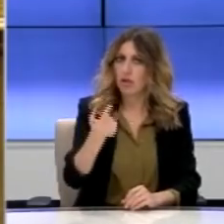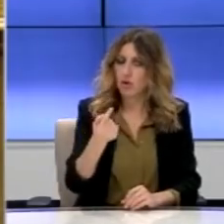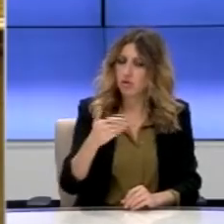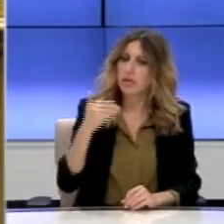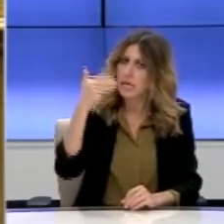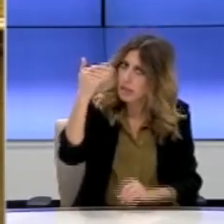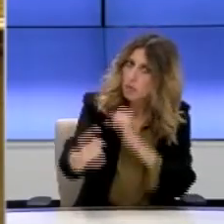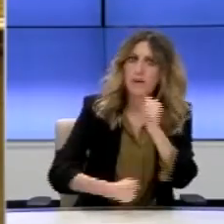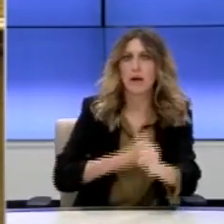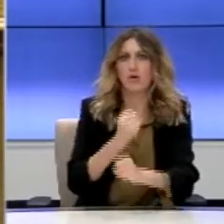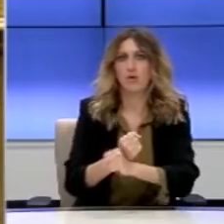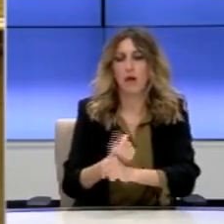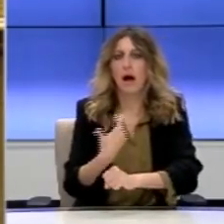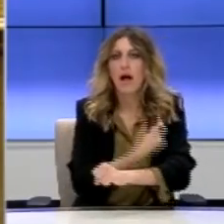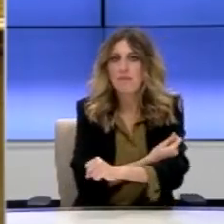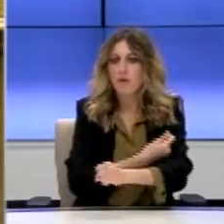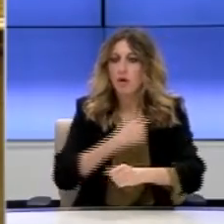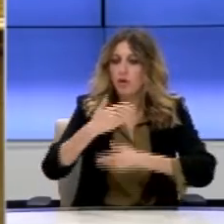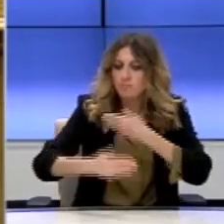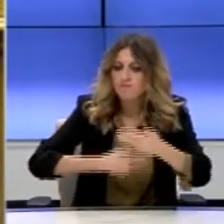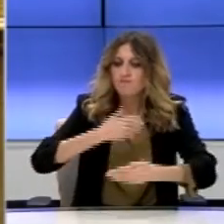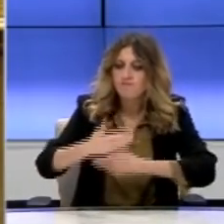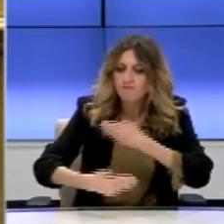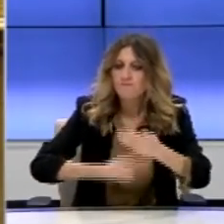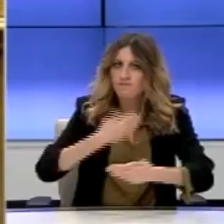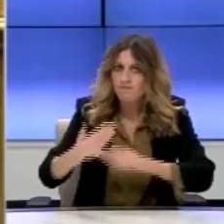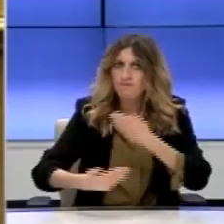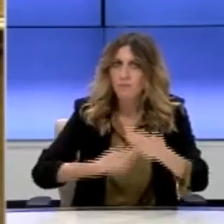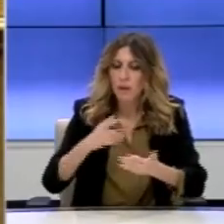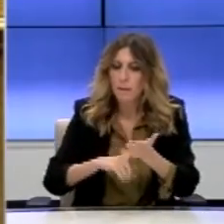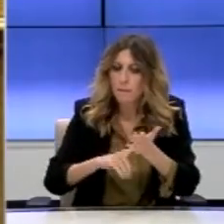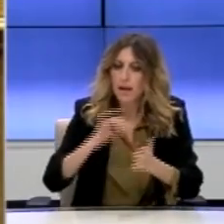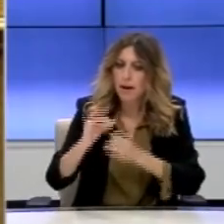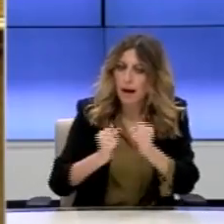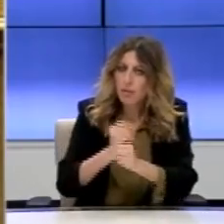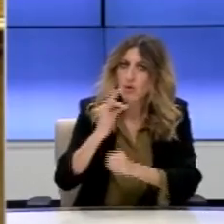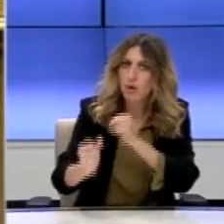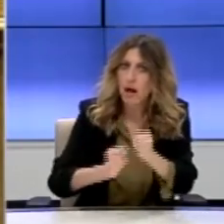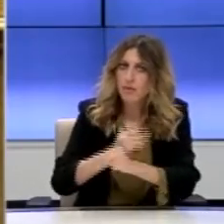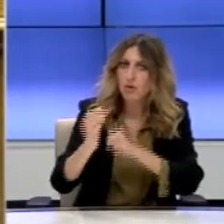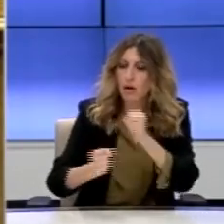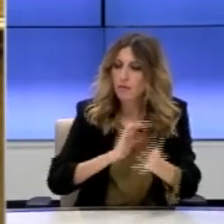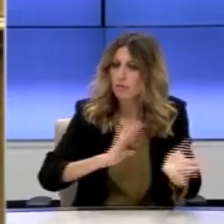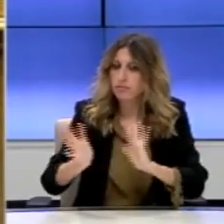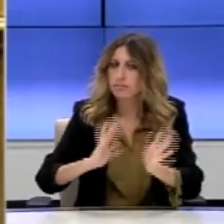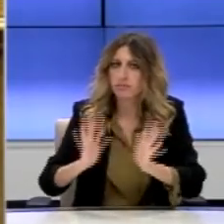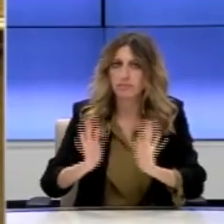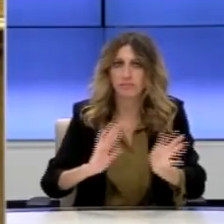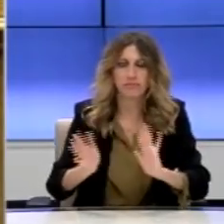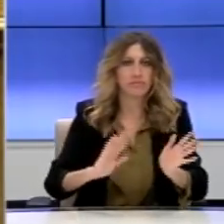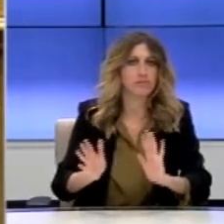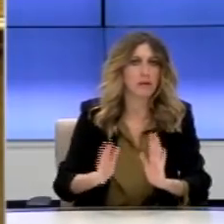για τα επόμενα χρόνια. Η έλλειψη όμως της πρωτοβάθμιας φροντίδας υγείας έγινε ακόμα